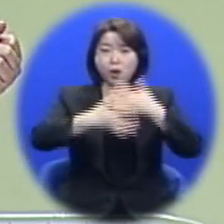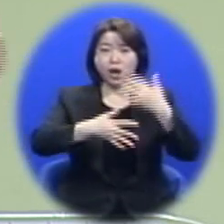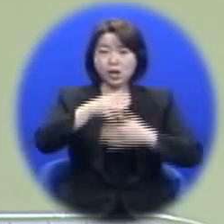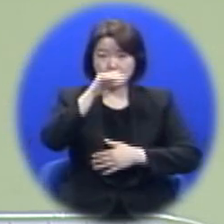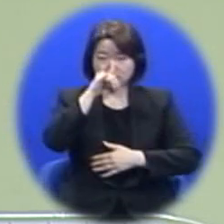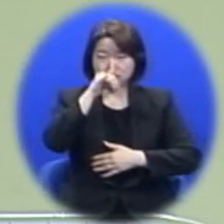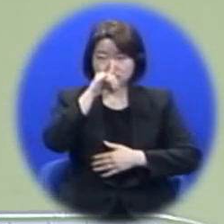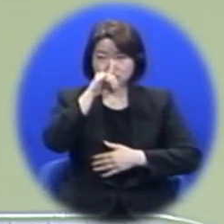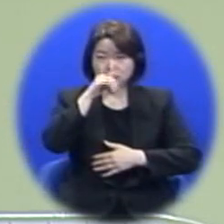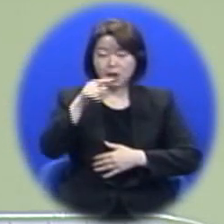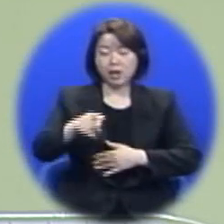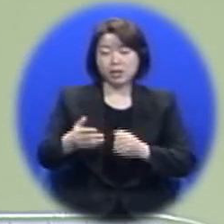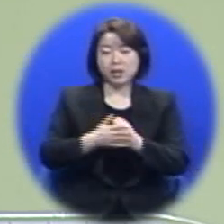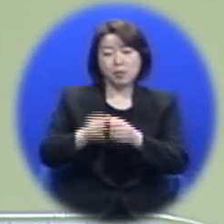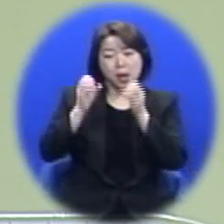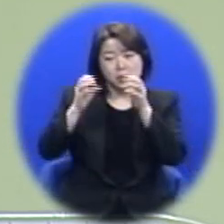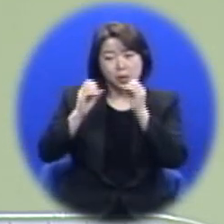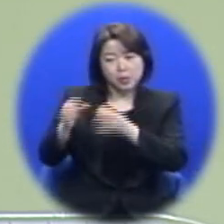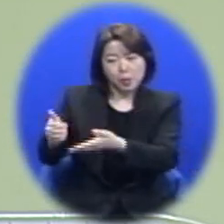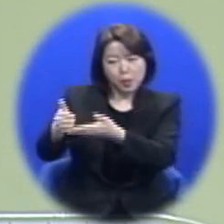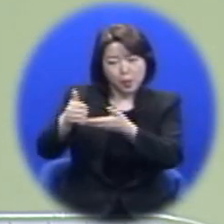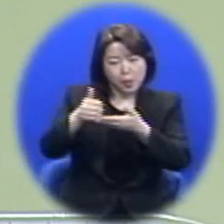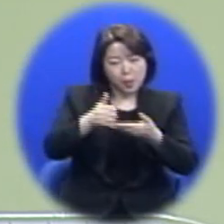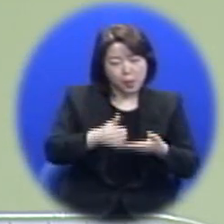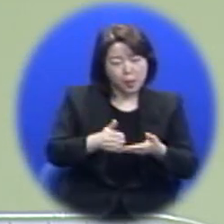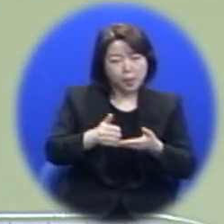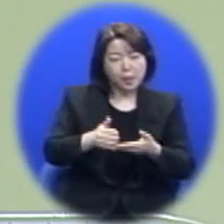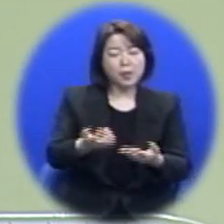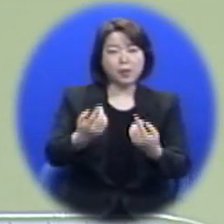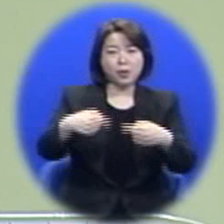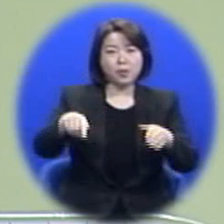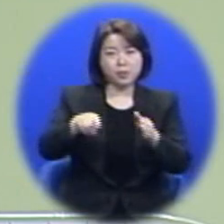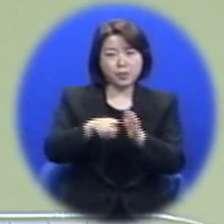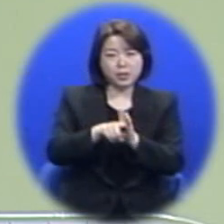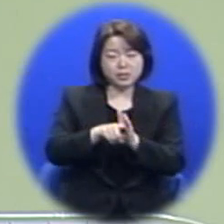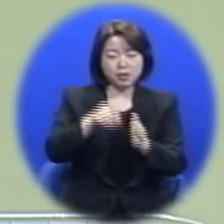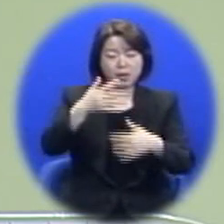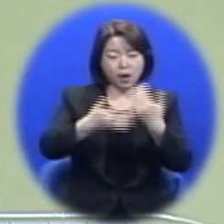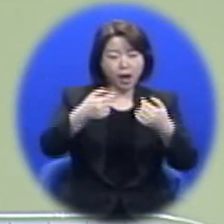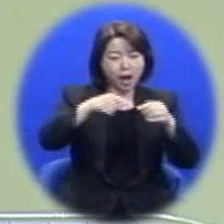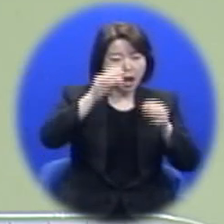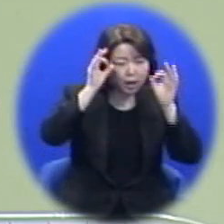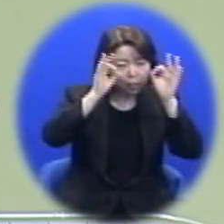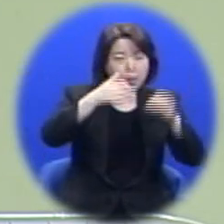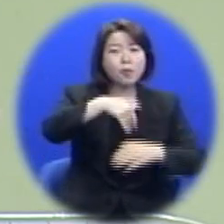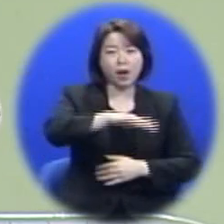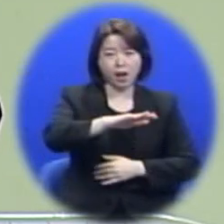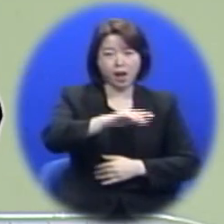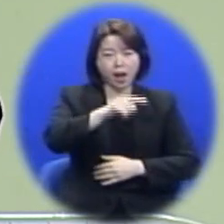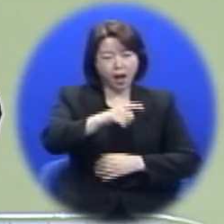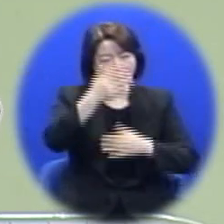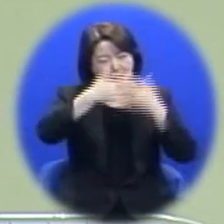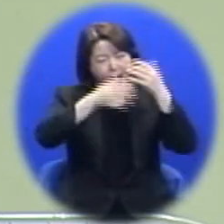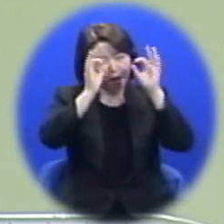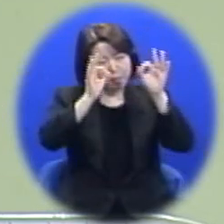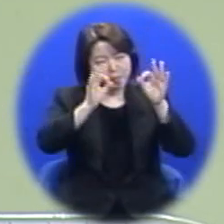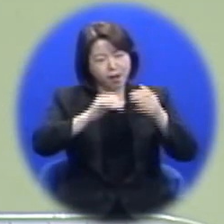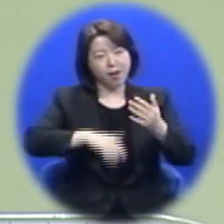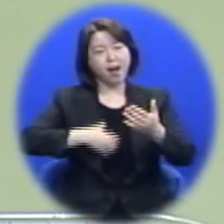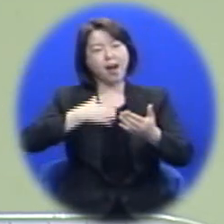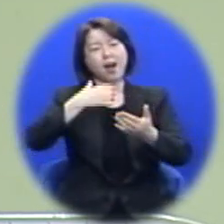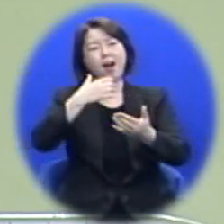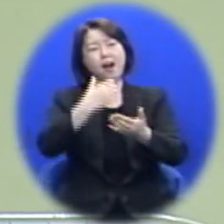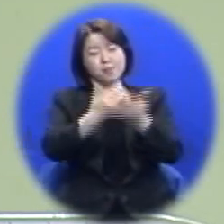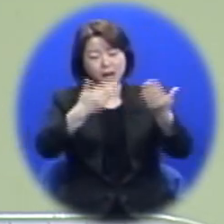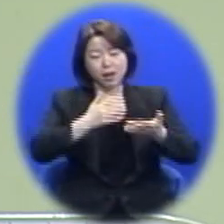모시고 갔습니다 그 영화를 보면 감동을 받아서 예수님을 믿게 될 거라고 있게 기대를